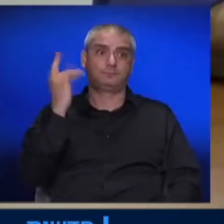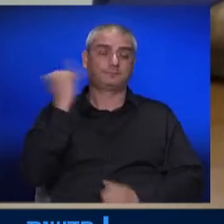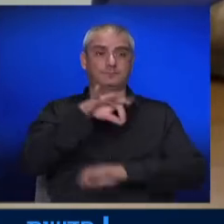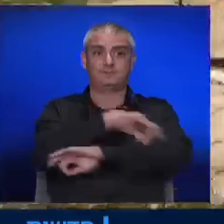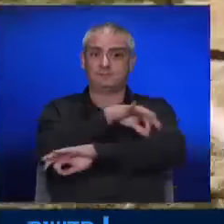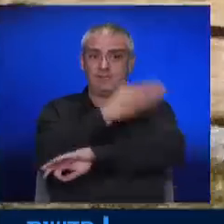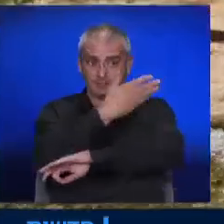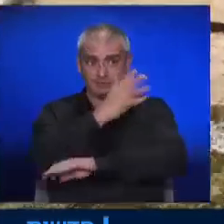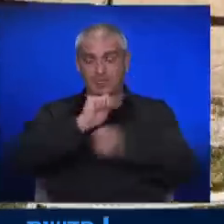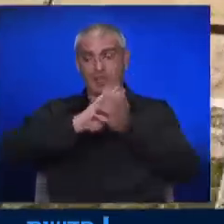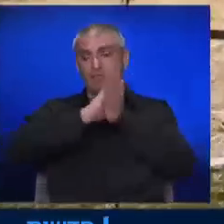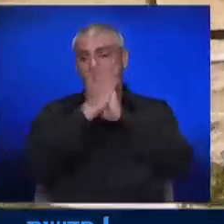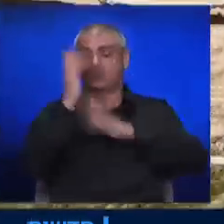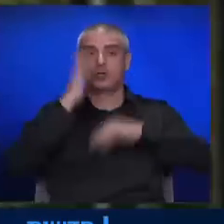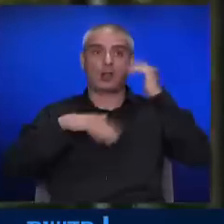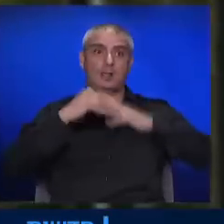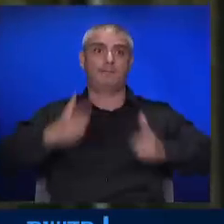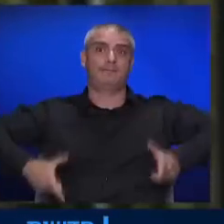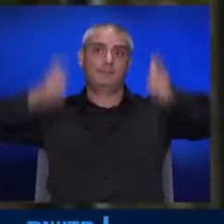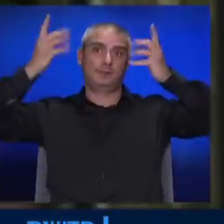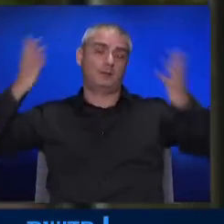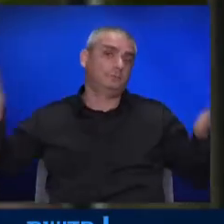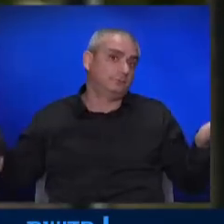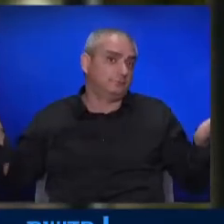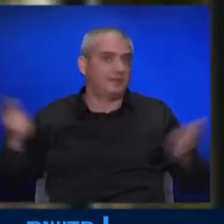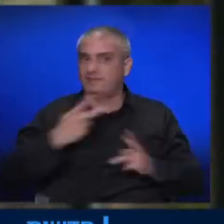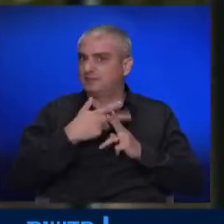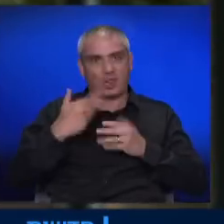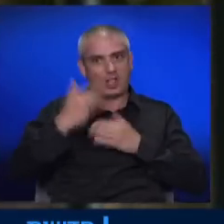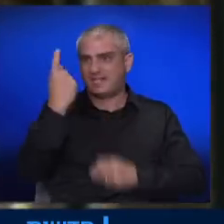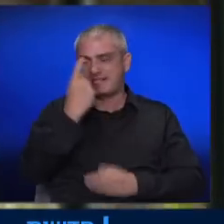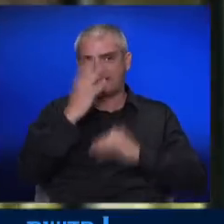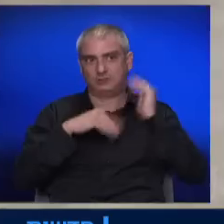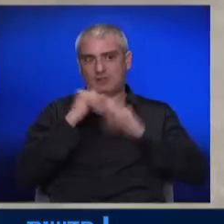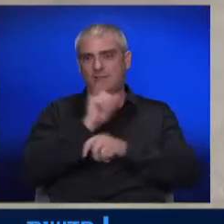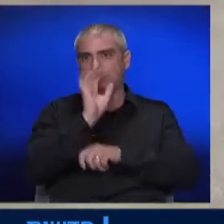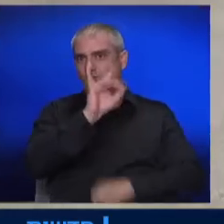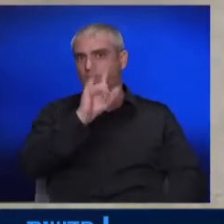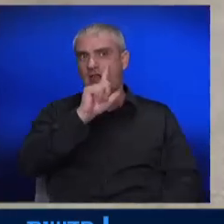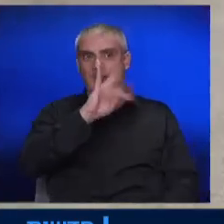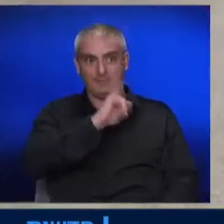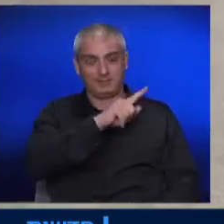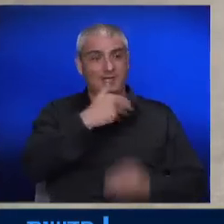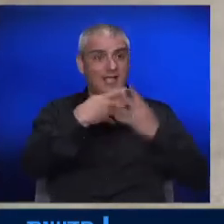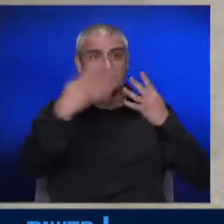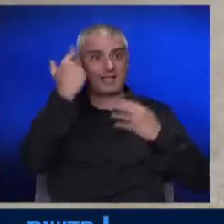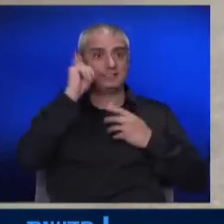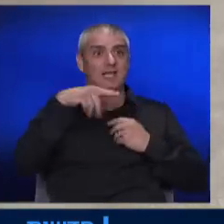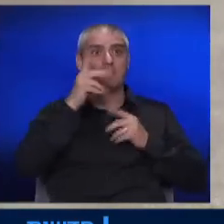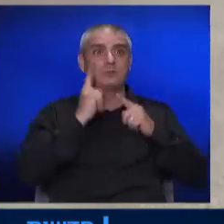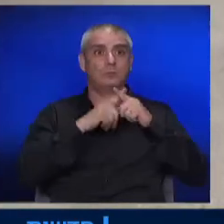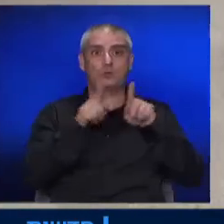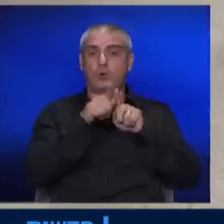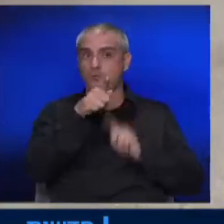את כל המבנה. אבל זה לא הקיר היחיד שנבנה בתקופה של חלבי. הגדר הזאת הייתה צריכה להיות בדיוק כמו ההיא, עם